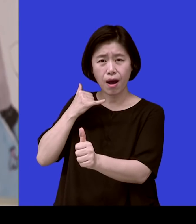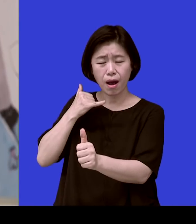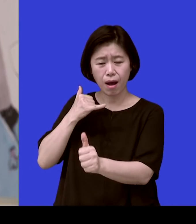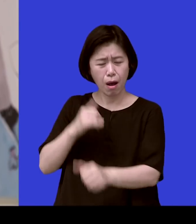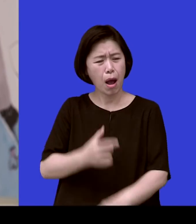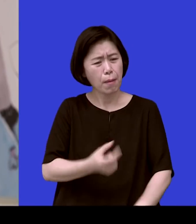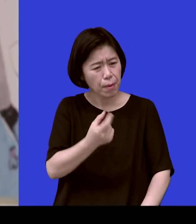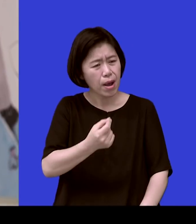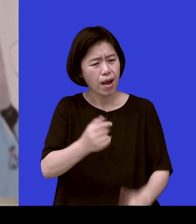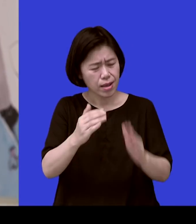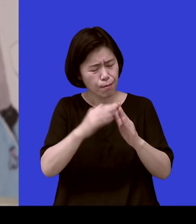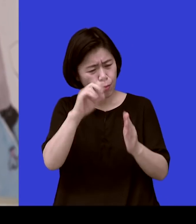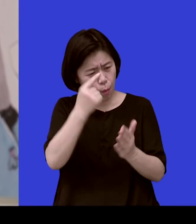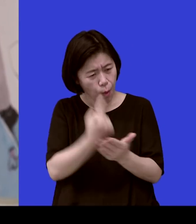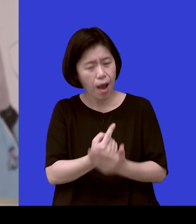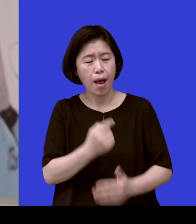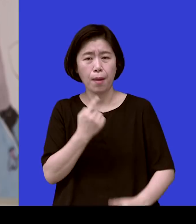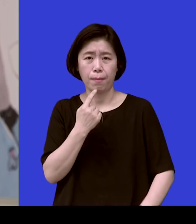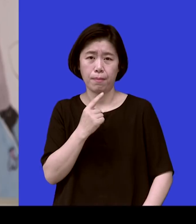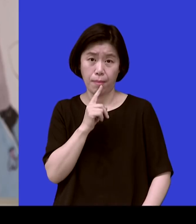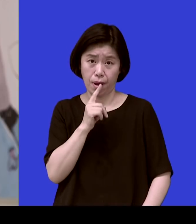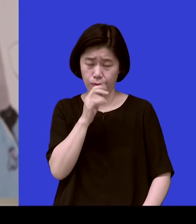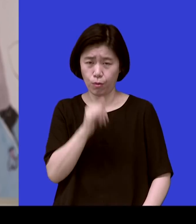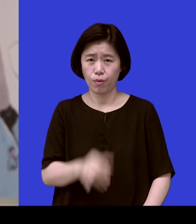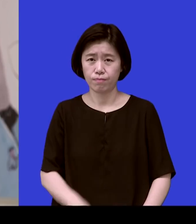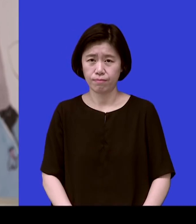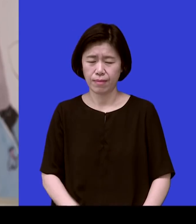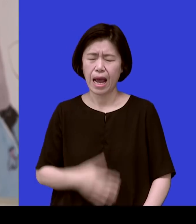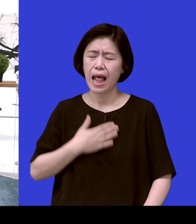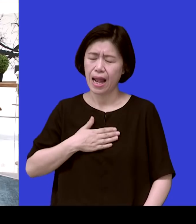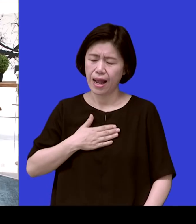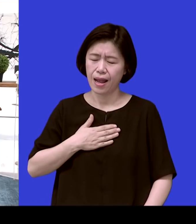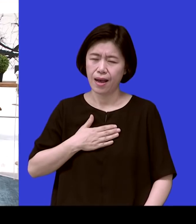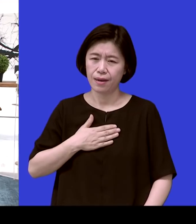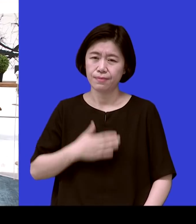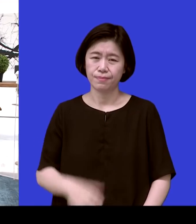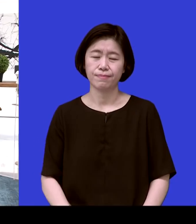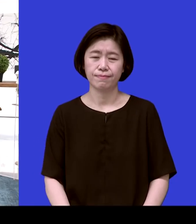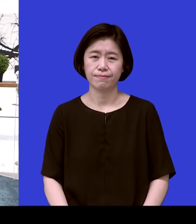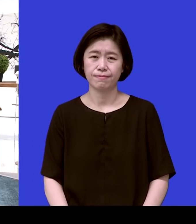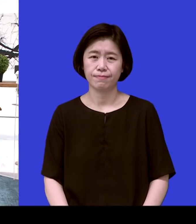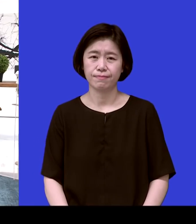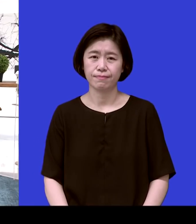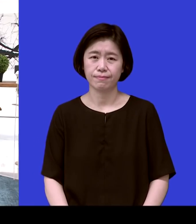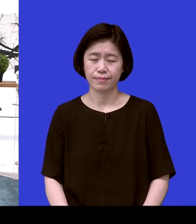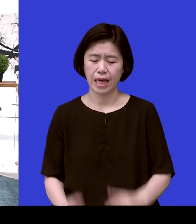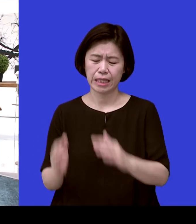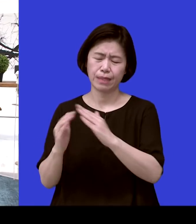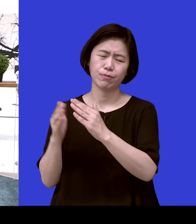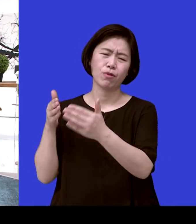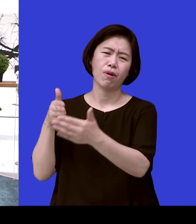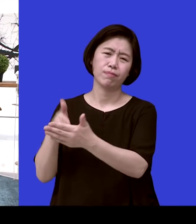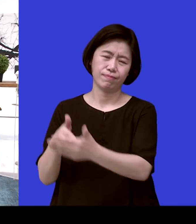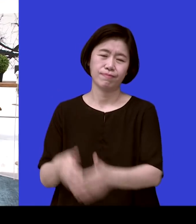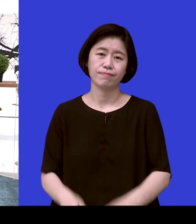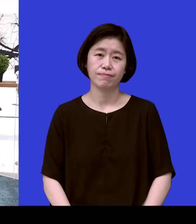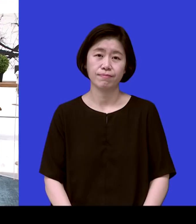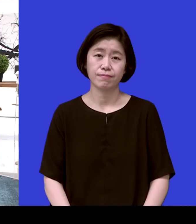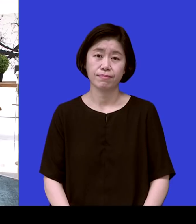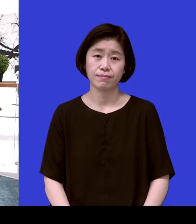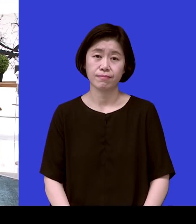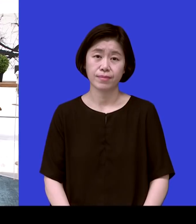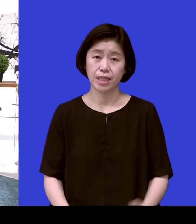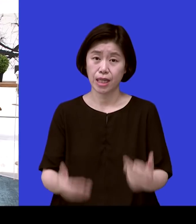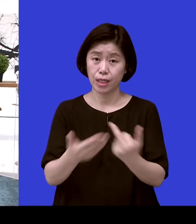그때 되게 치유가 좀 된 것 같고 또 치유도 됐지만